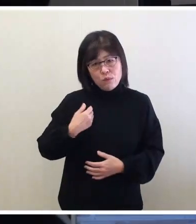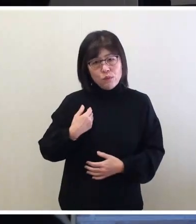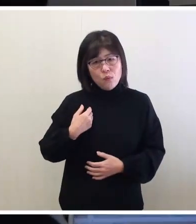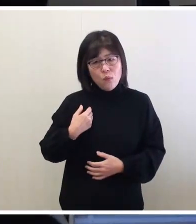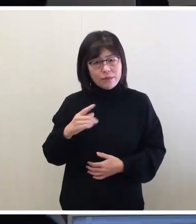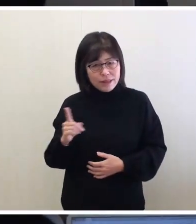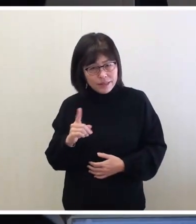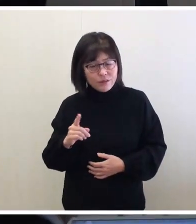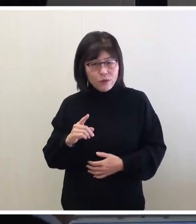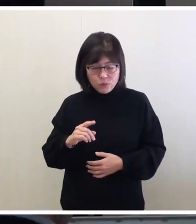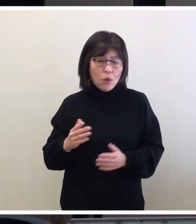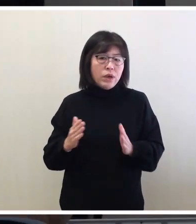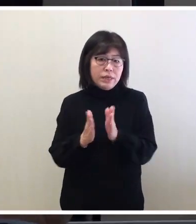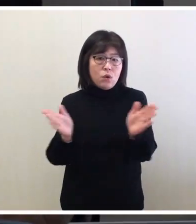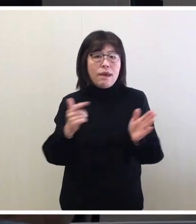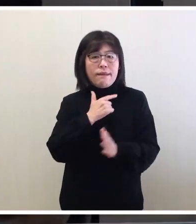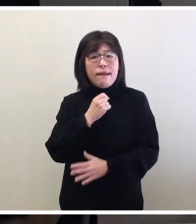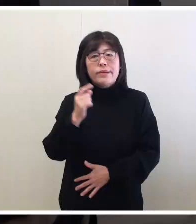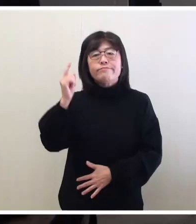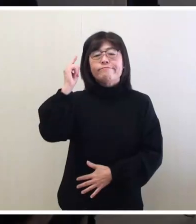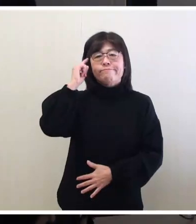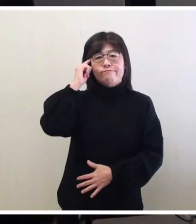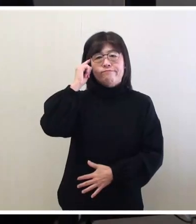広げてまいります。